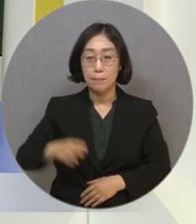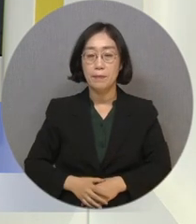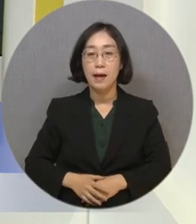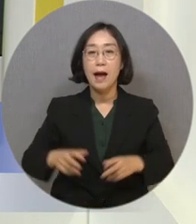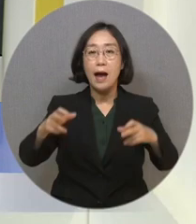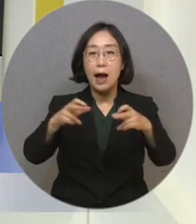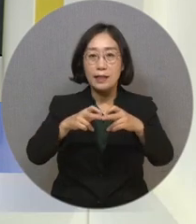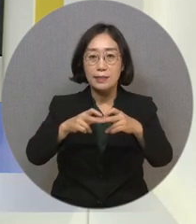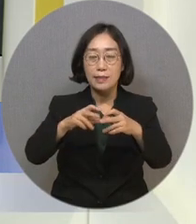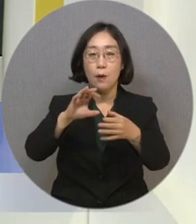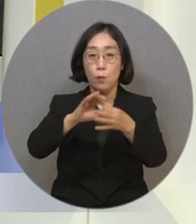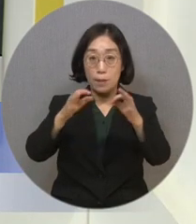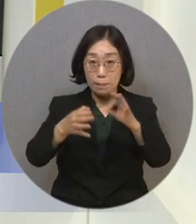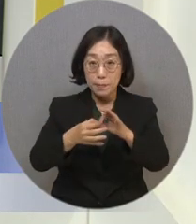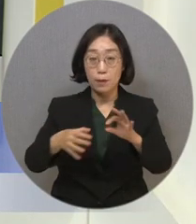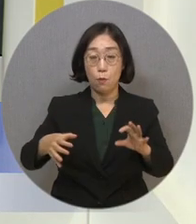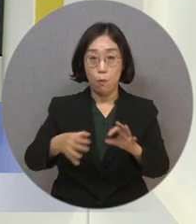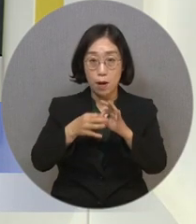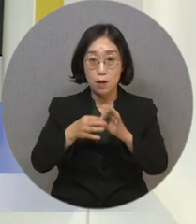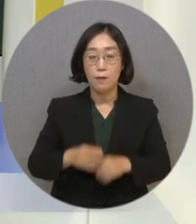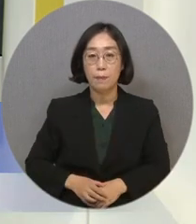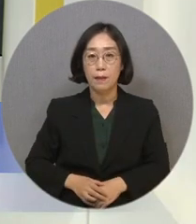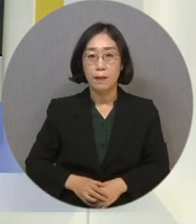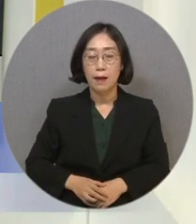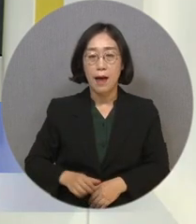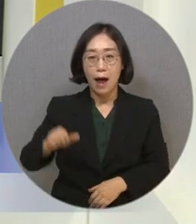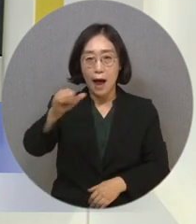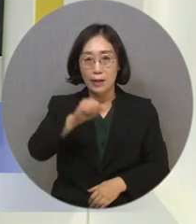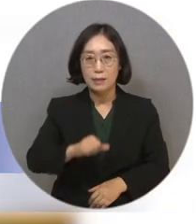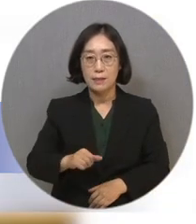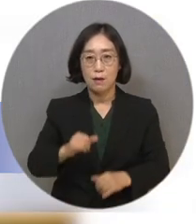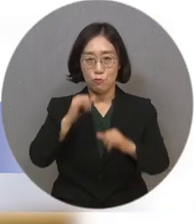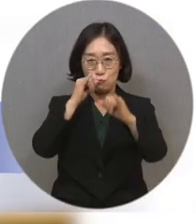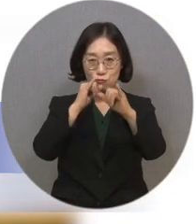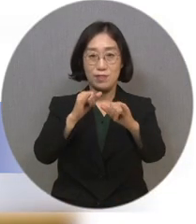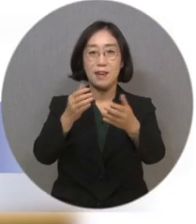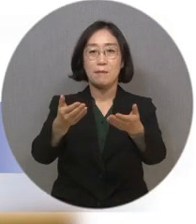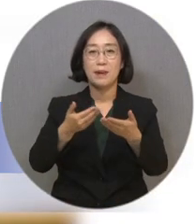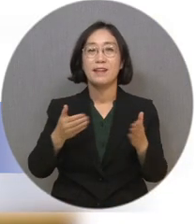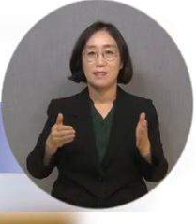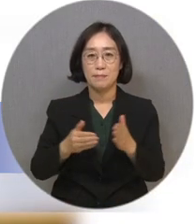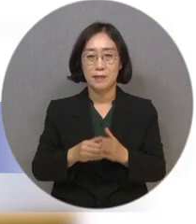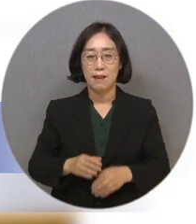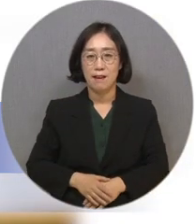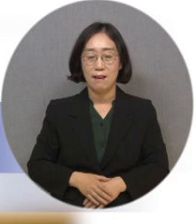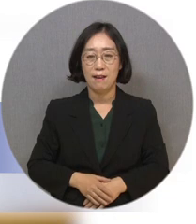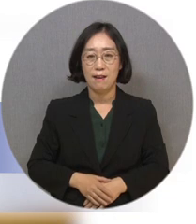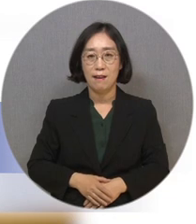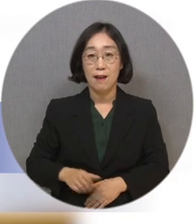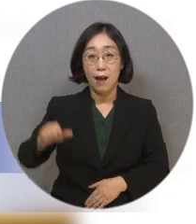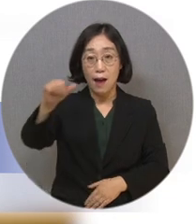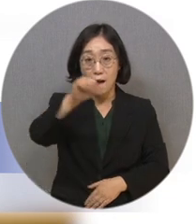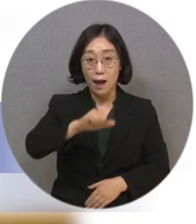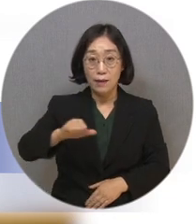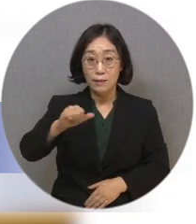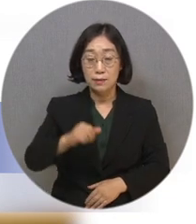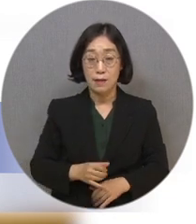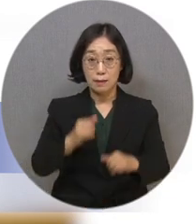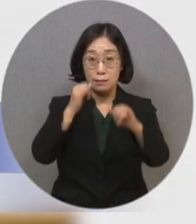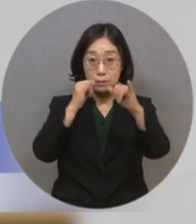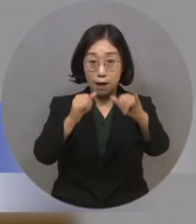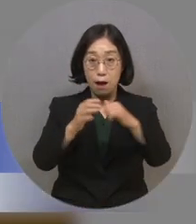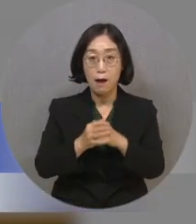APC 시상식에서 아시아 훈장을 수상했습니다 아시아 훈장은 아시아 지역 패럴림픽